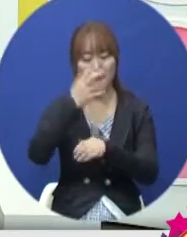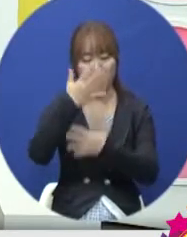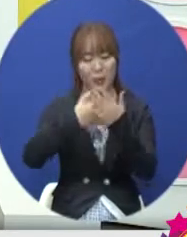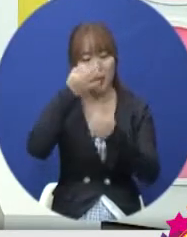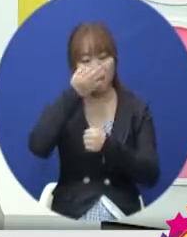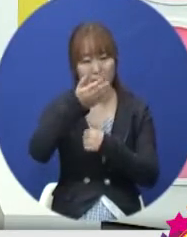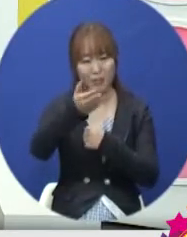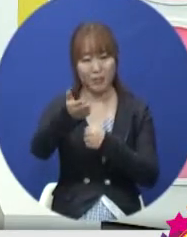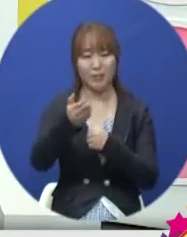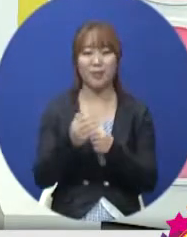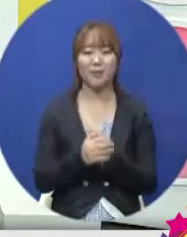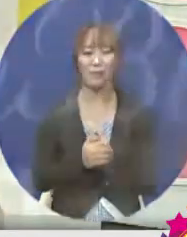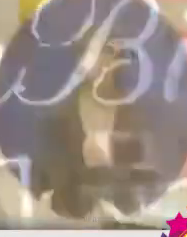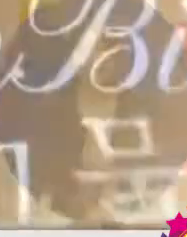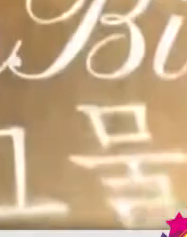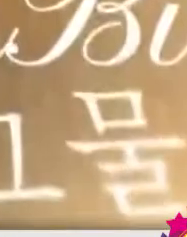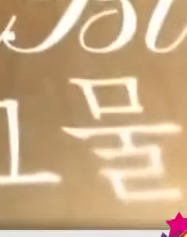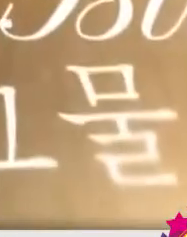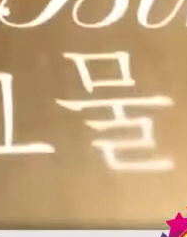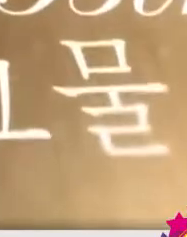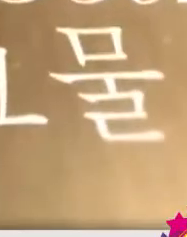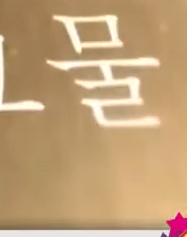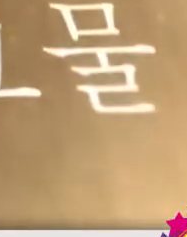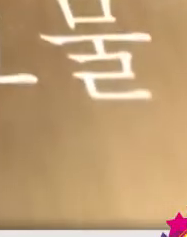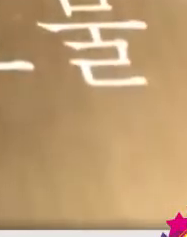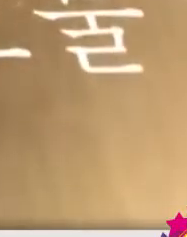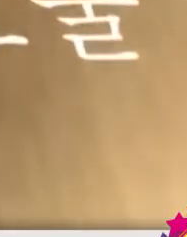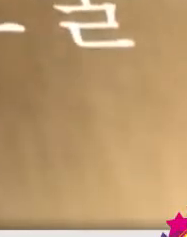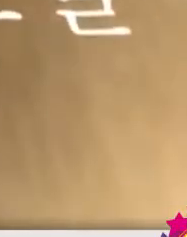금을 보여주세요.